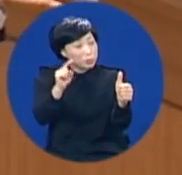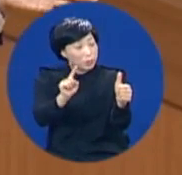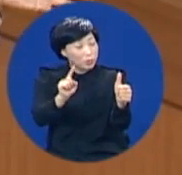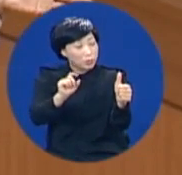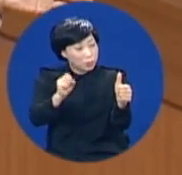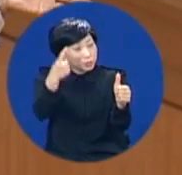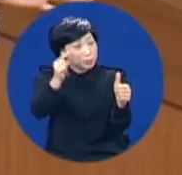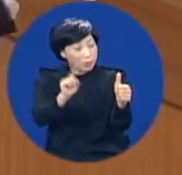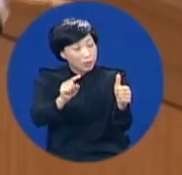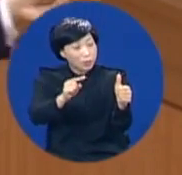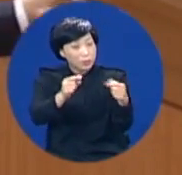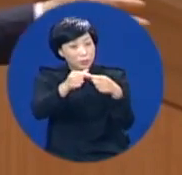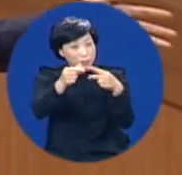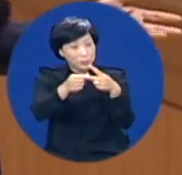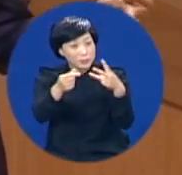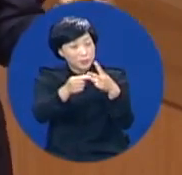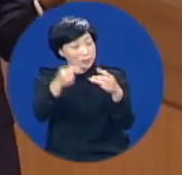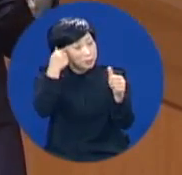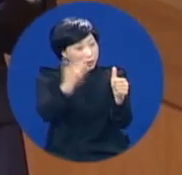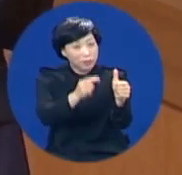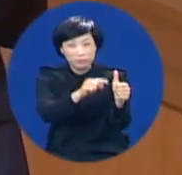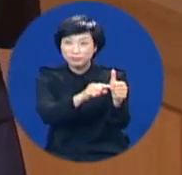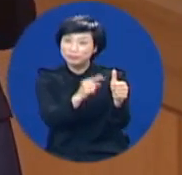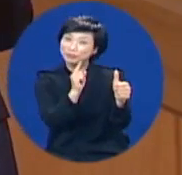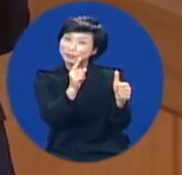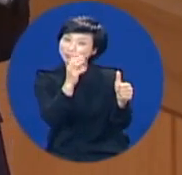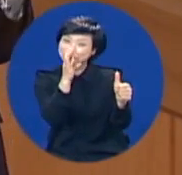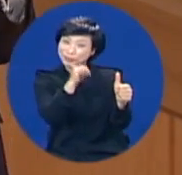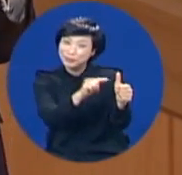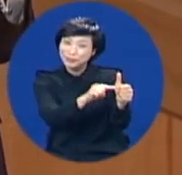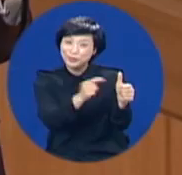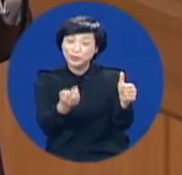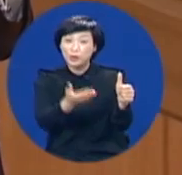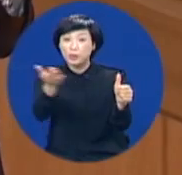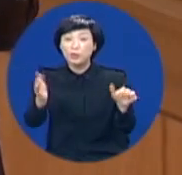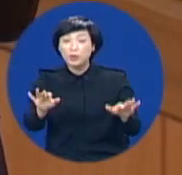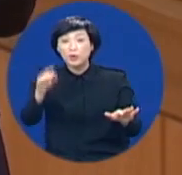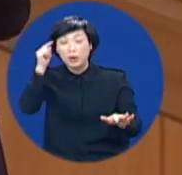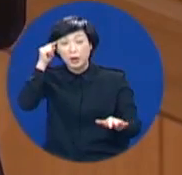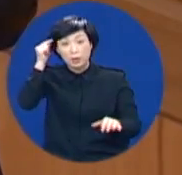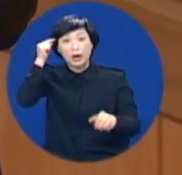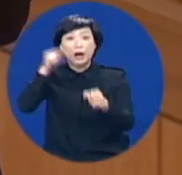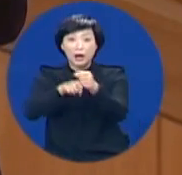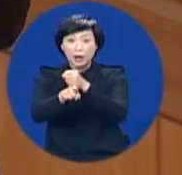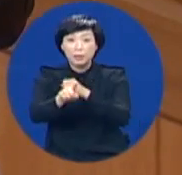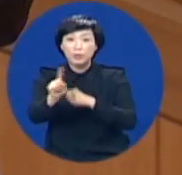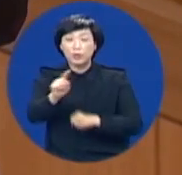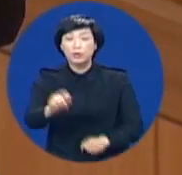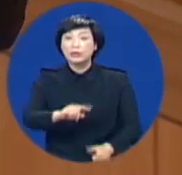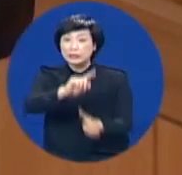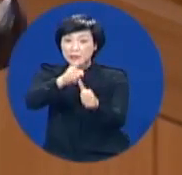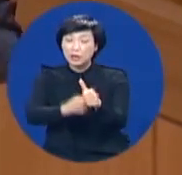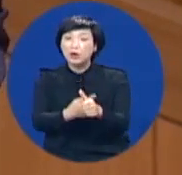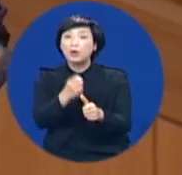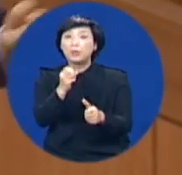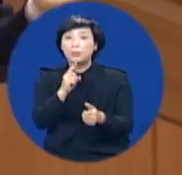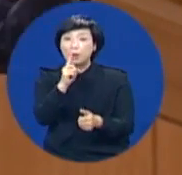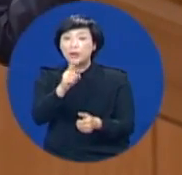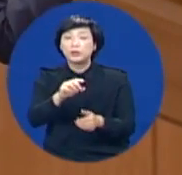대답이 없어요. 할 말이 없어요. 이 과학은 이만큼, 자연을 주장하는 과학은